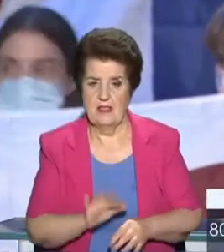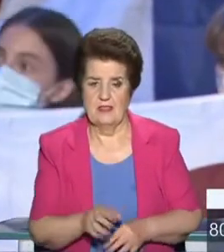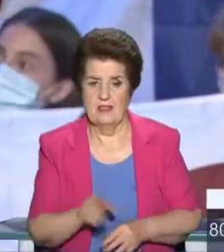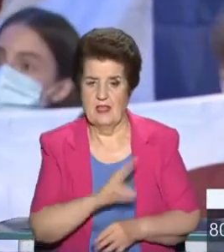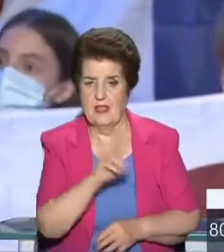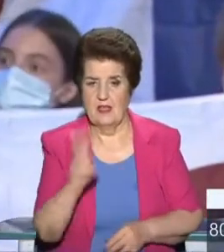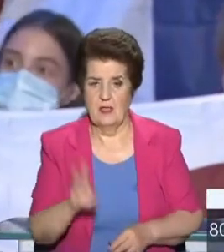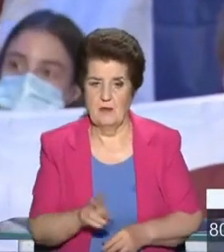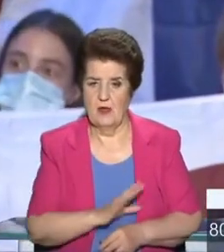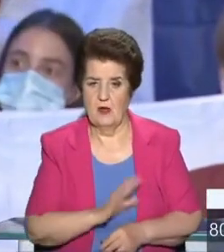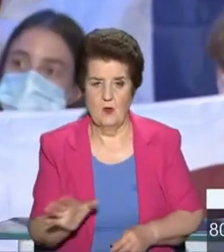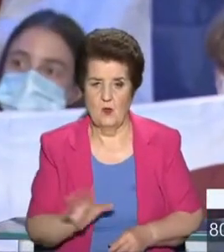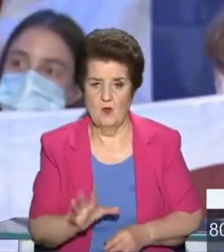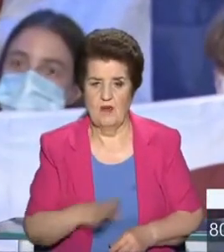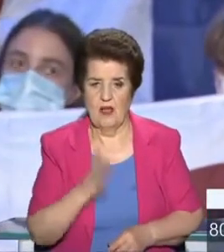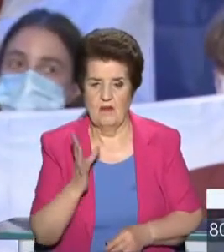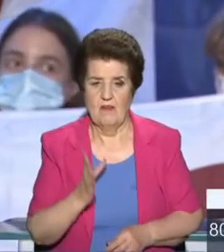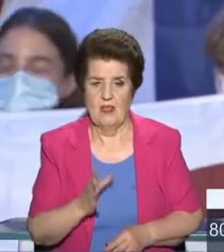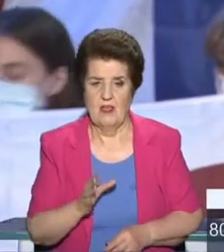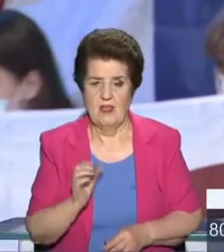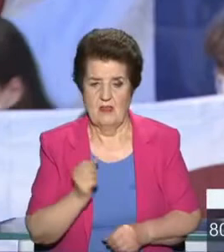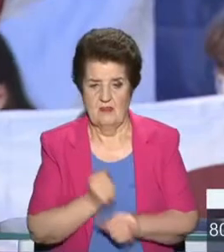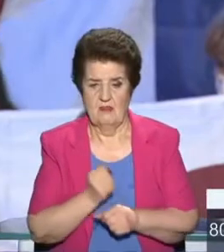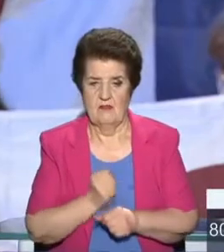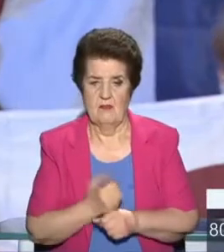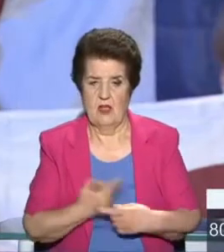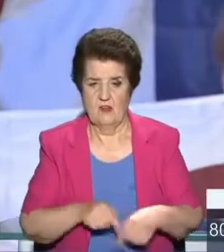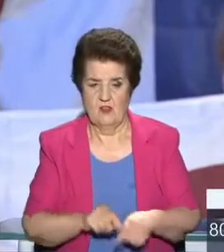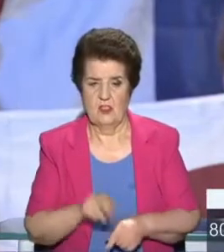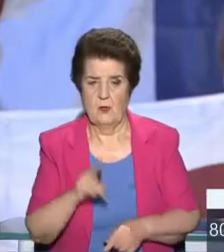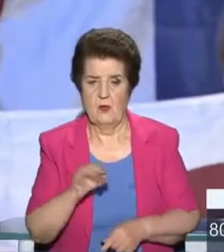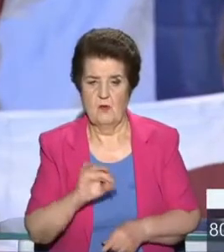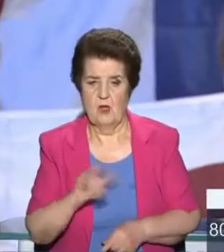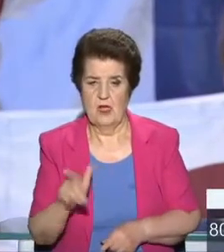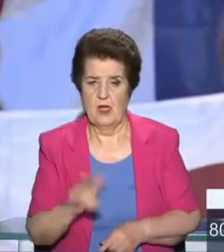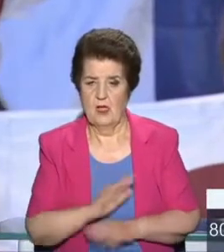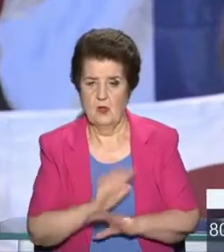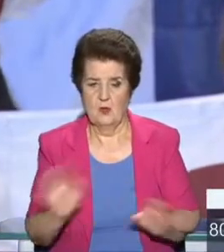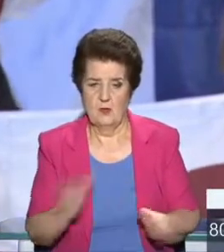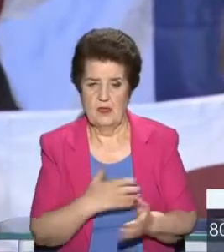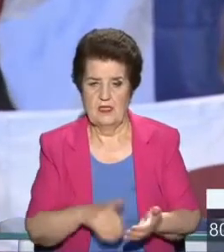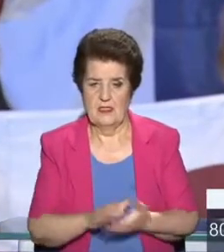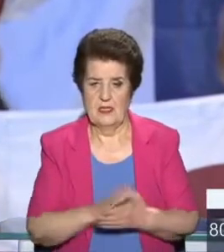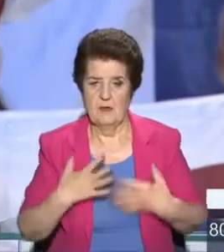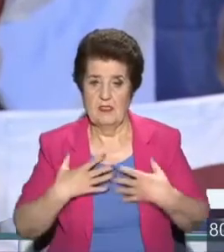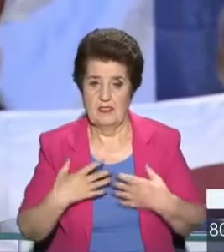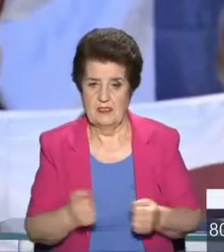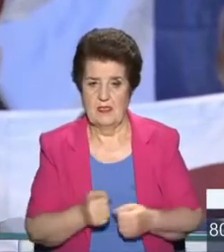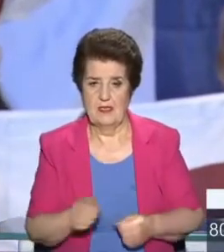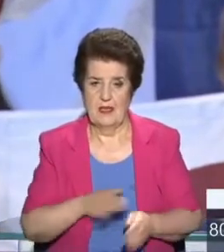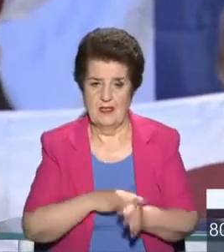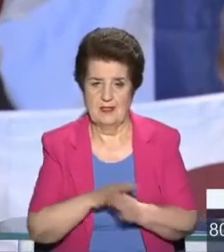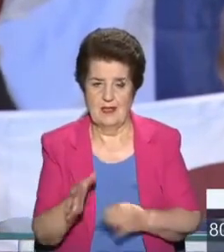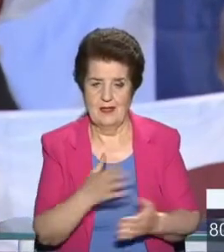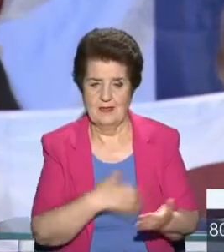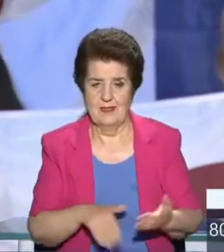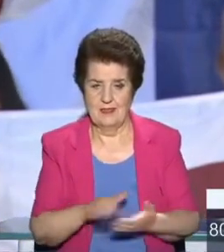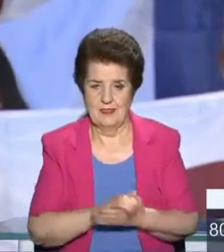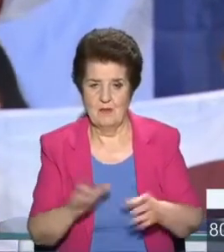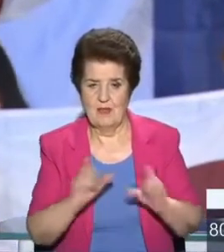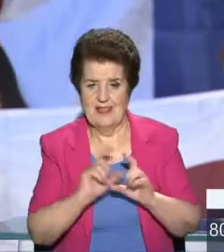nimeni nu va putea face față acestor provocări și vorba Nu doar de sistemul de sănătate dar de întreg sistemul